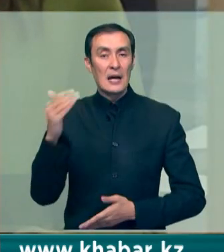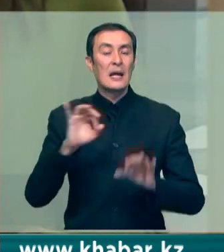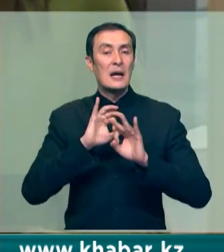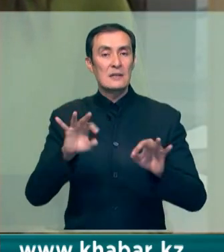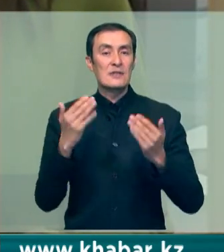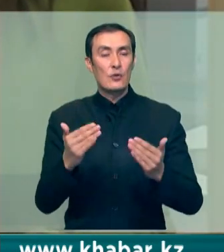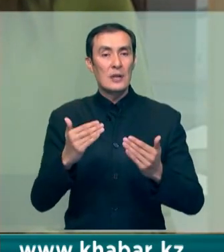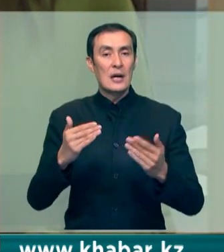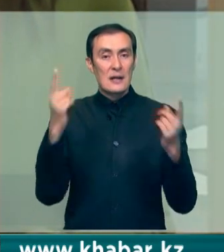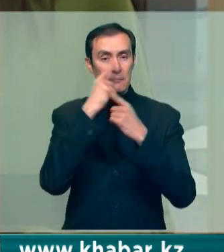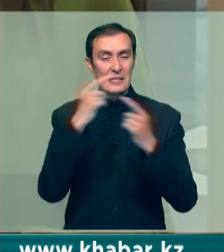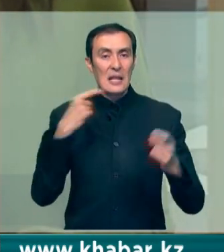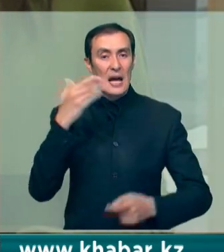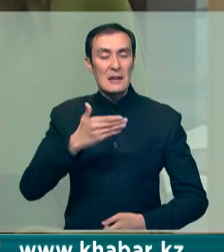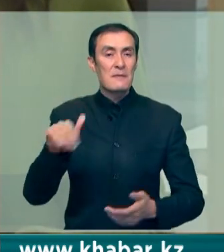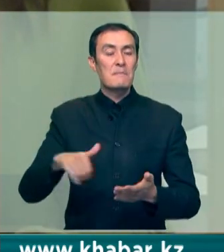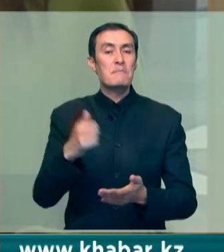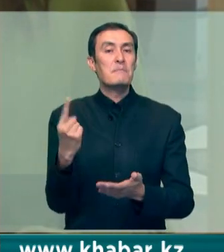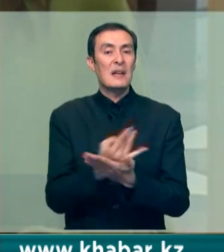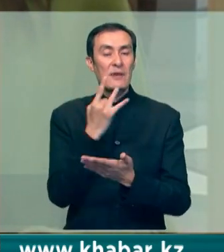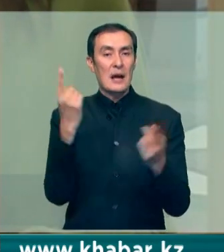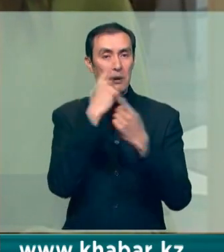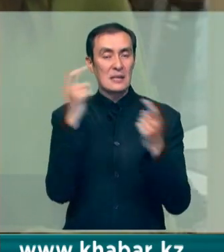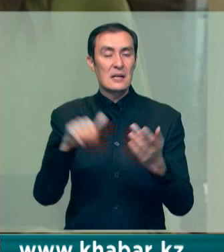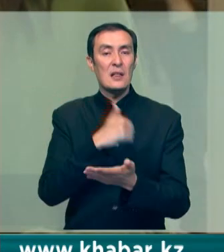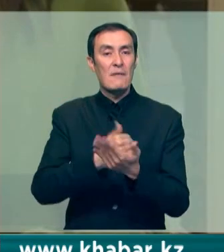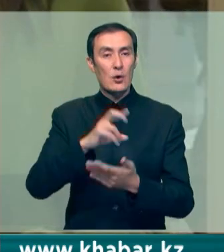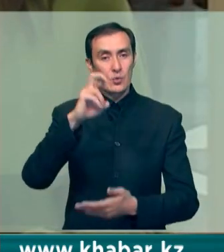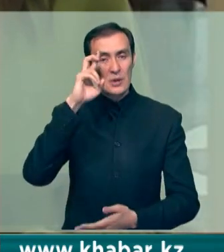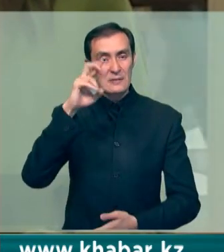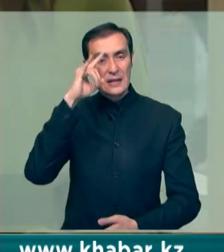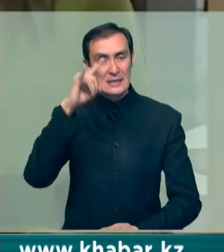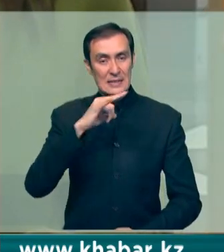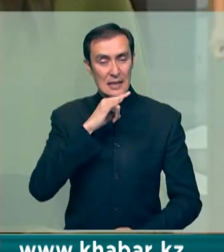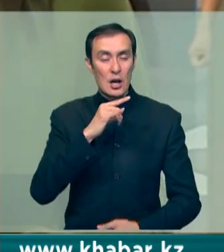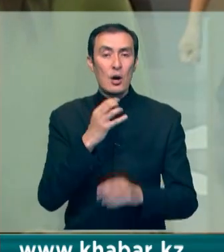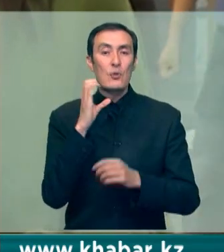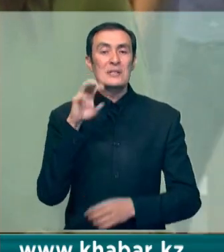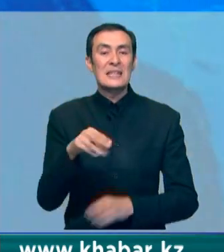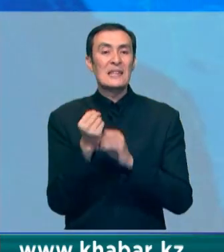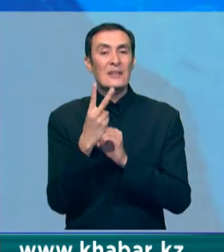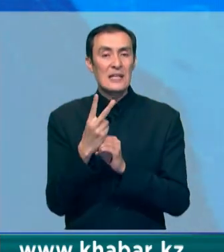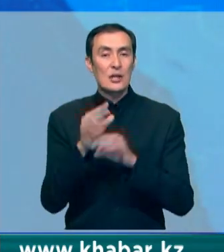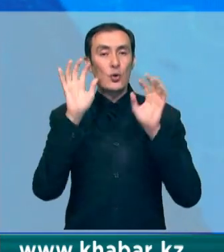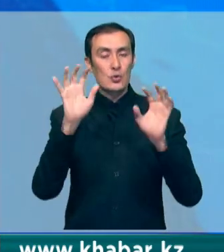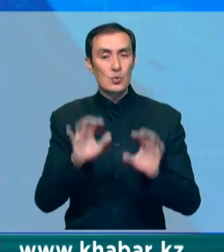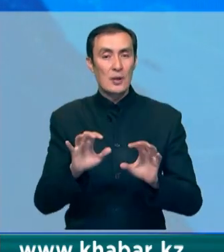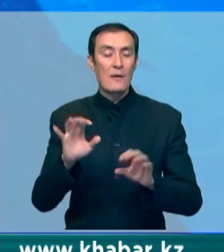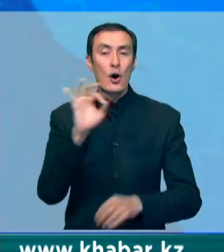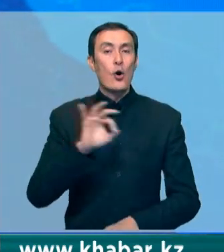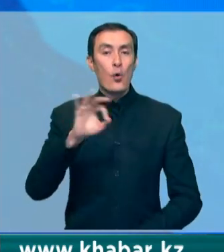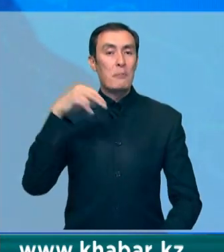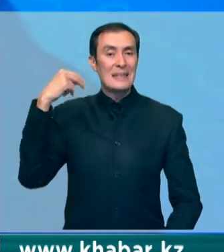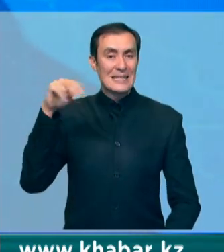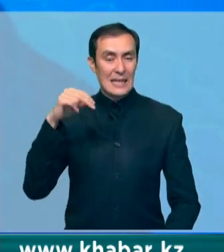Оттуда сегодня к казахстанцам с посланием впервые обратился президент Казахстана. Отмечу, что по статье 12 Конституционного закона